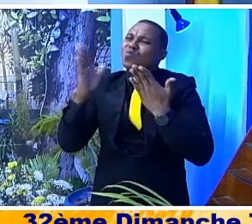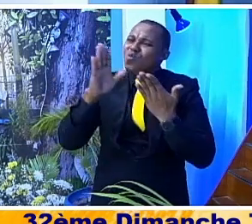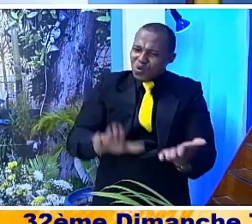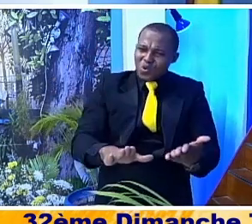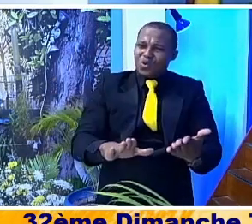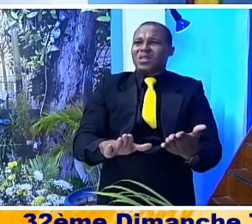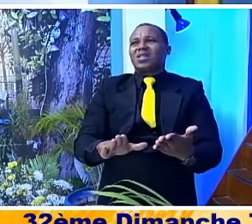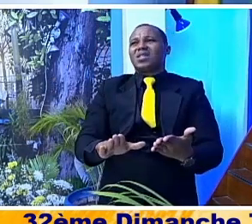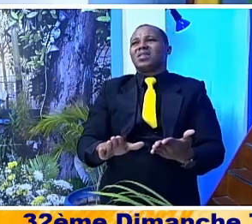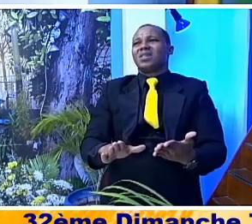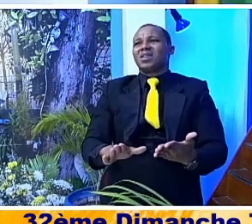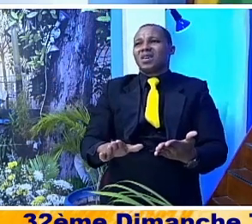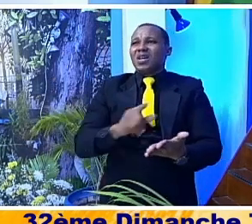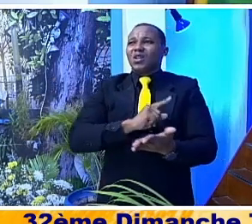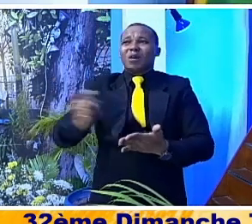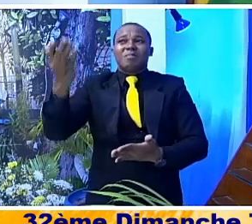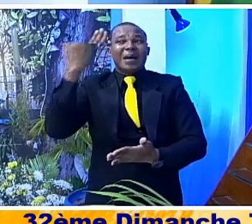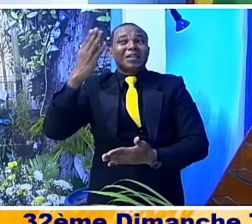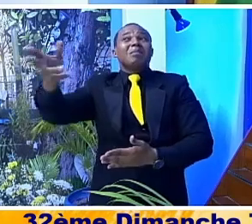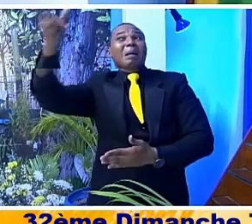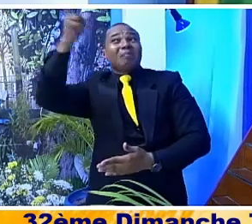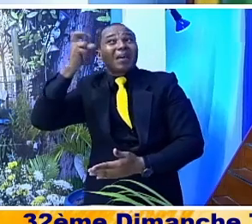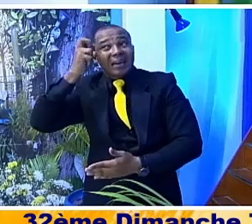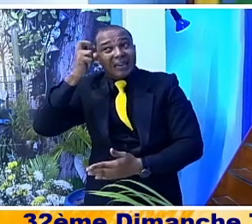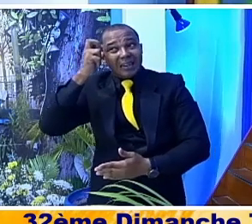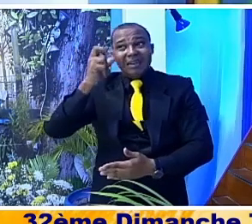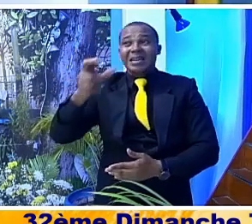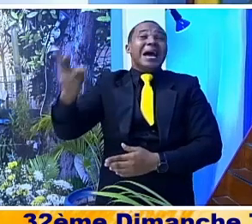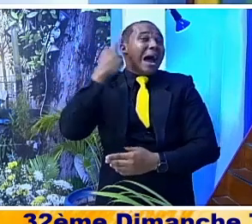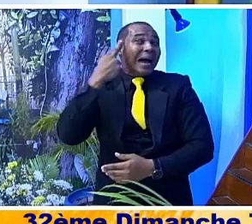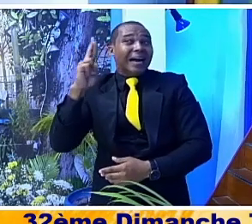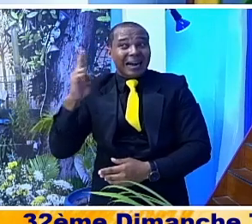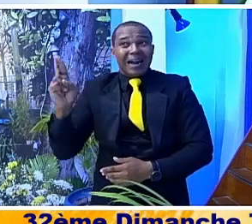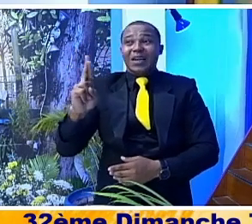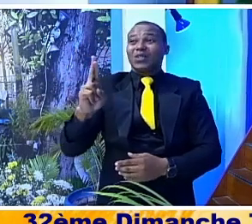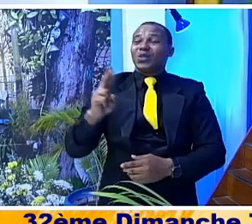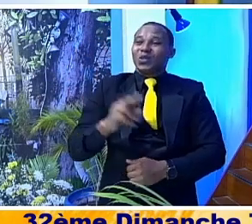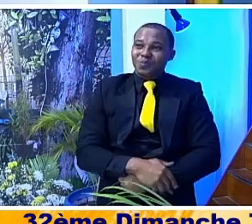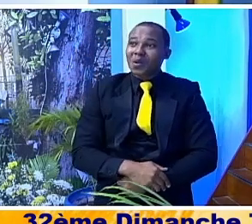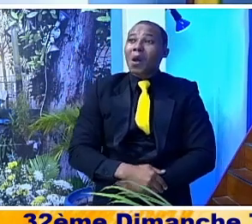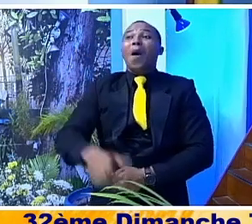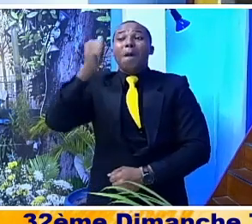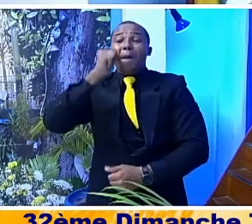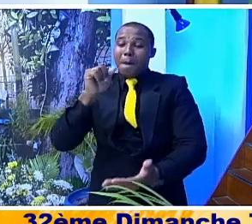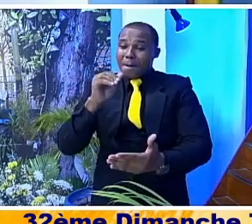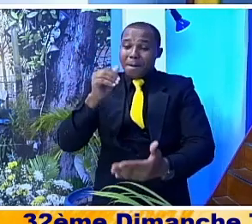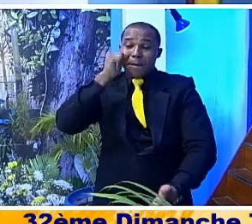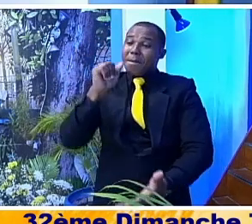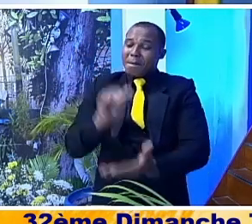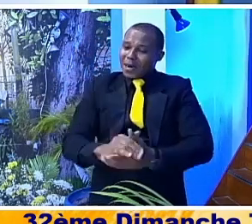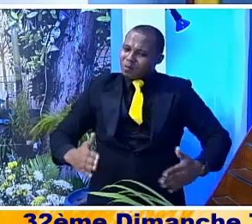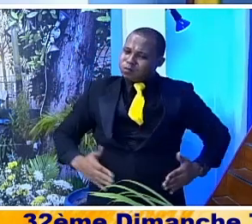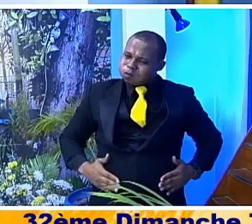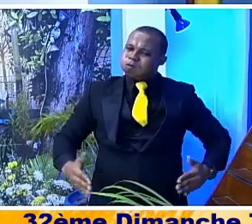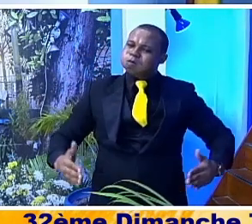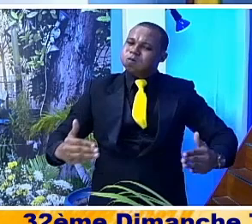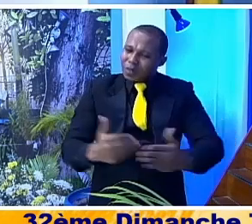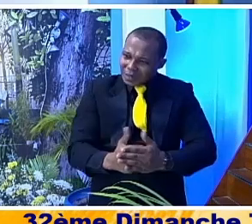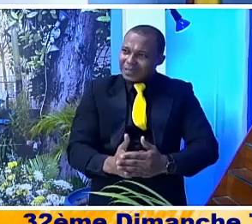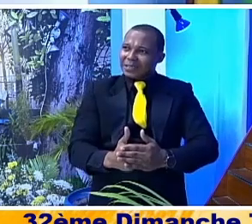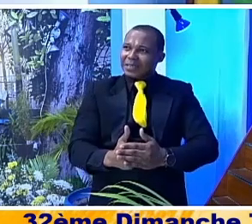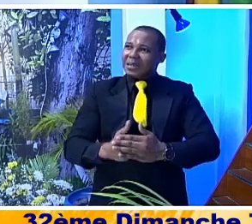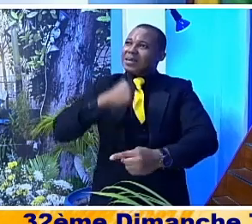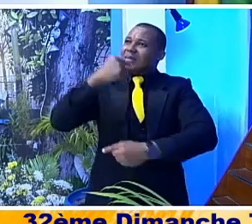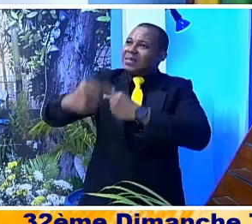a un pasteur, il y a un étudiant en théologie qui t'a parlé. Comme si madame ni enceinte, madame ni qui pour faire une césarienne,